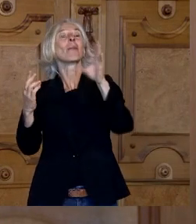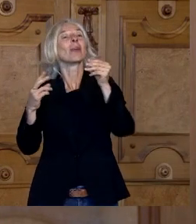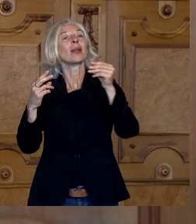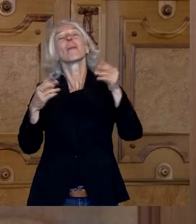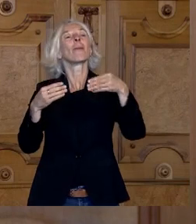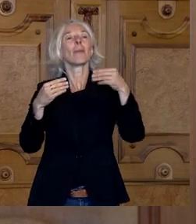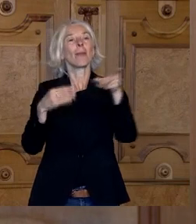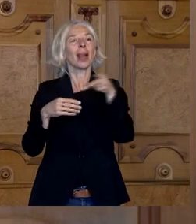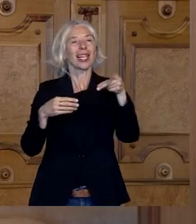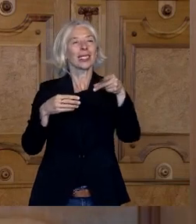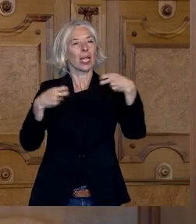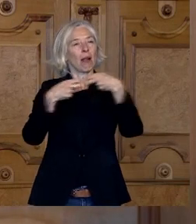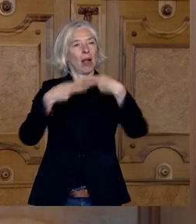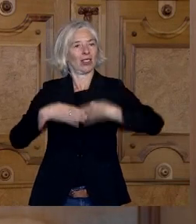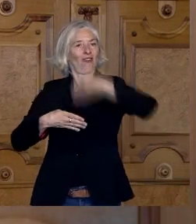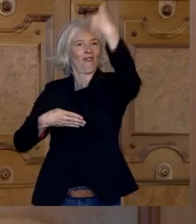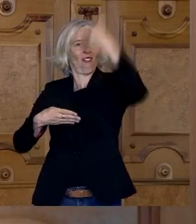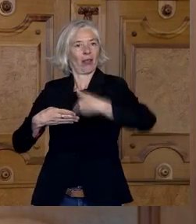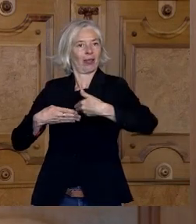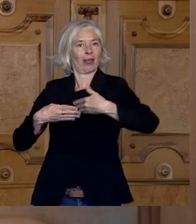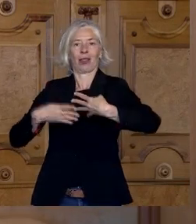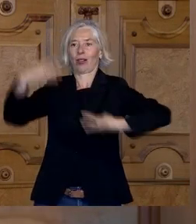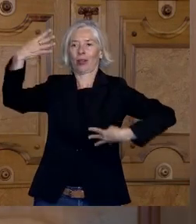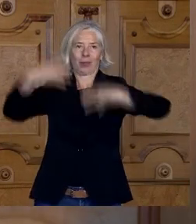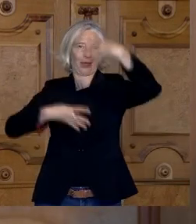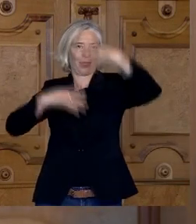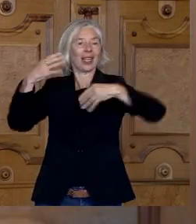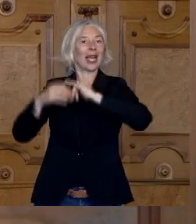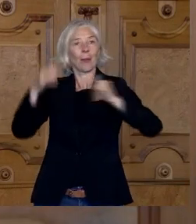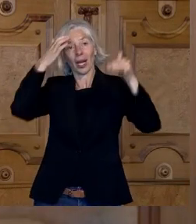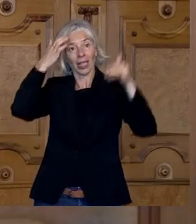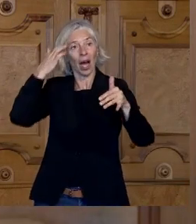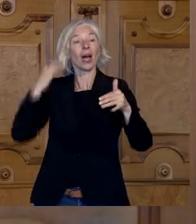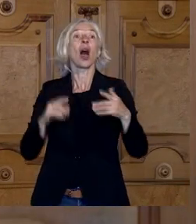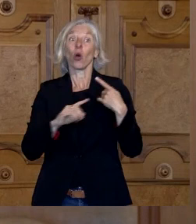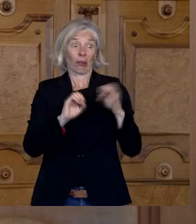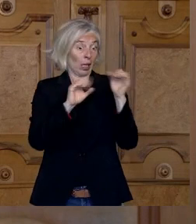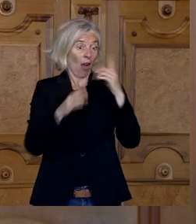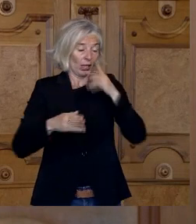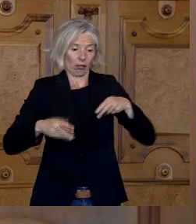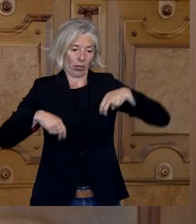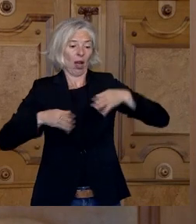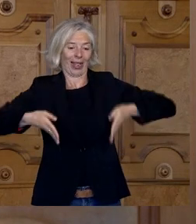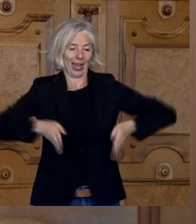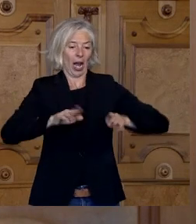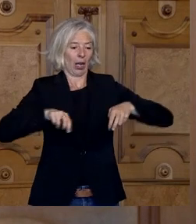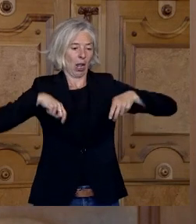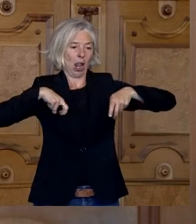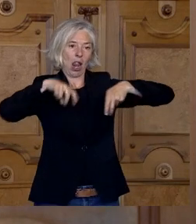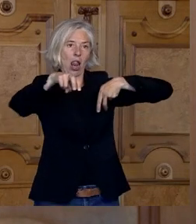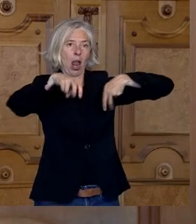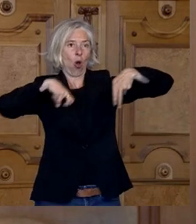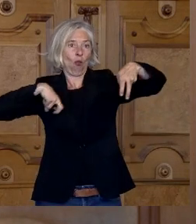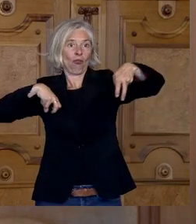nicht gewährleisten, dass die Verkehrsflächen in den Gebäuden ausreichend Mindestabstand gewährleisten. Vor diesem Hintergrund ist es